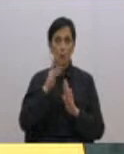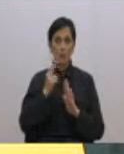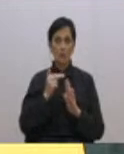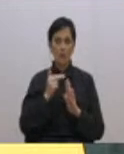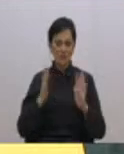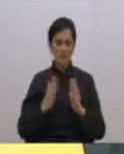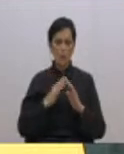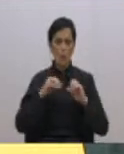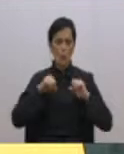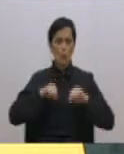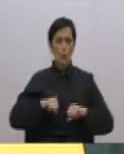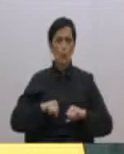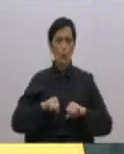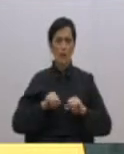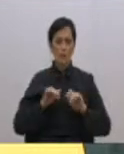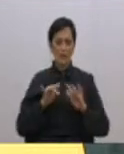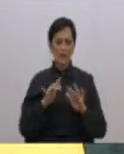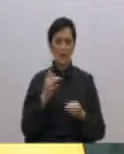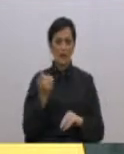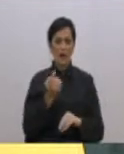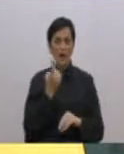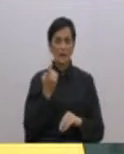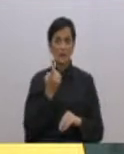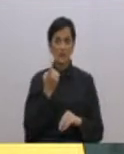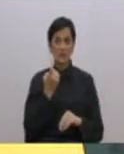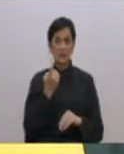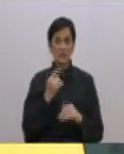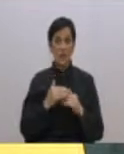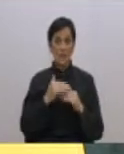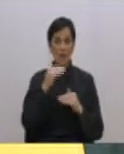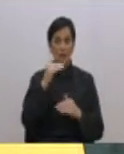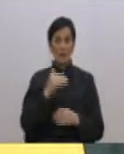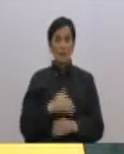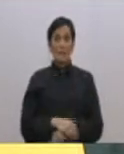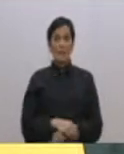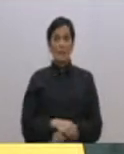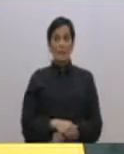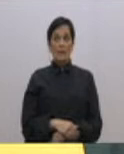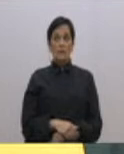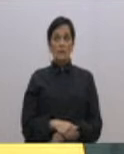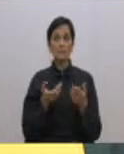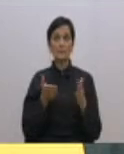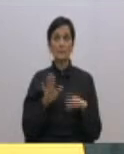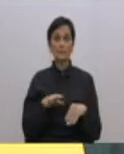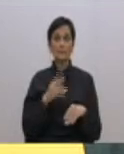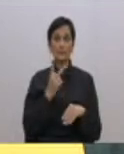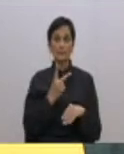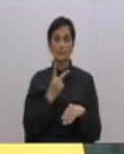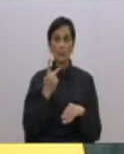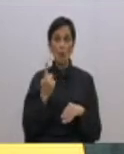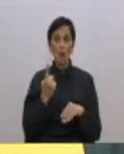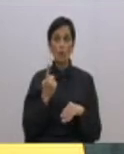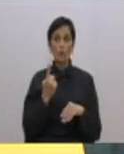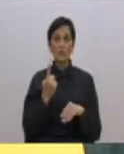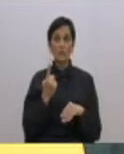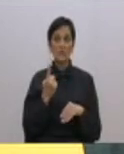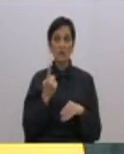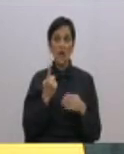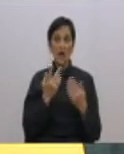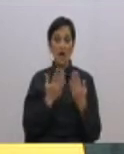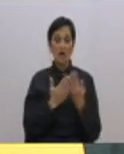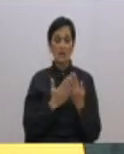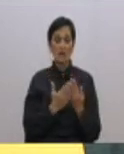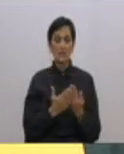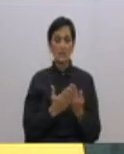რიგი ძირითადი რეალიზაციის ხარისხის ამაღლებაზე. Რაც შეეხება თანდელ